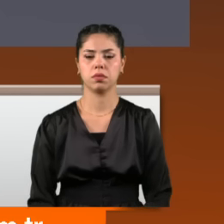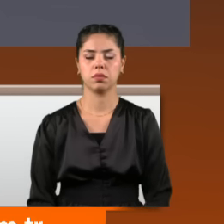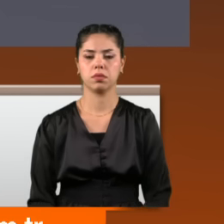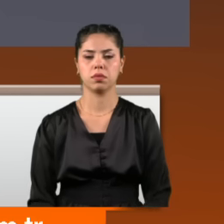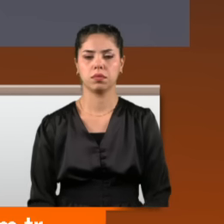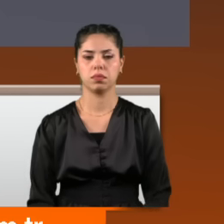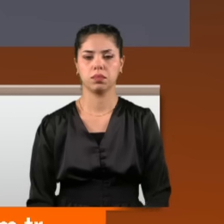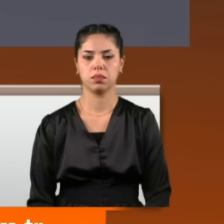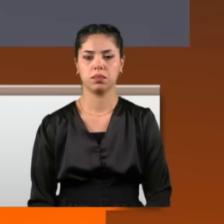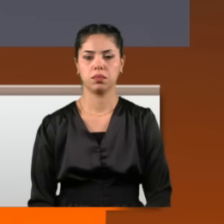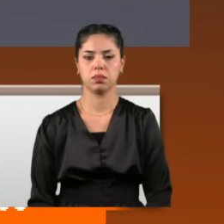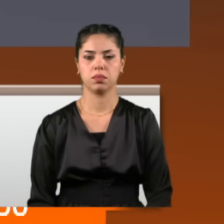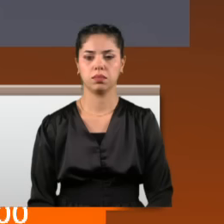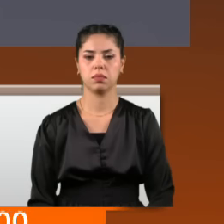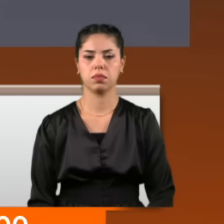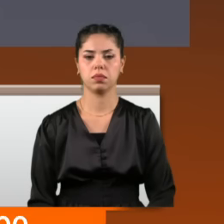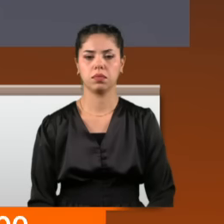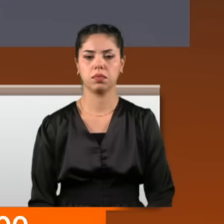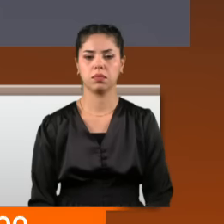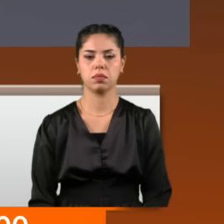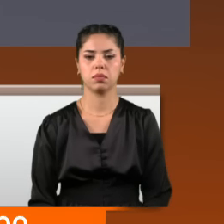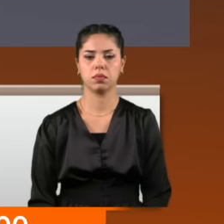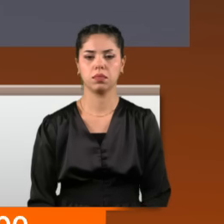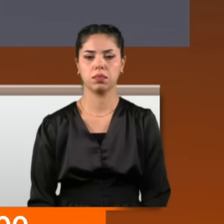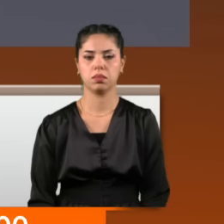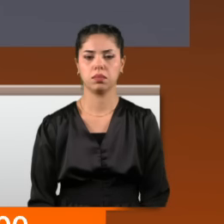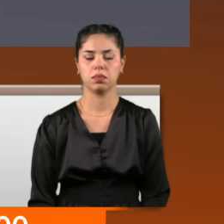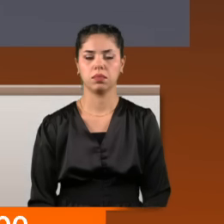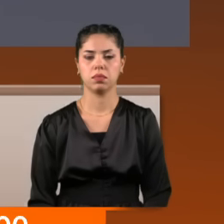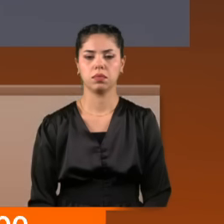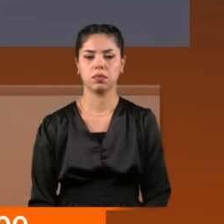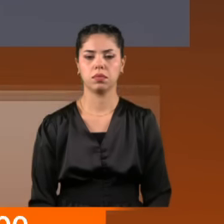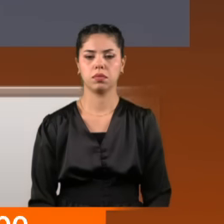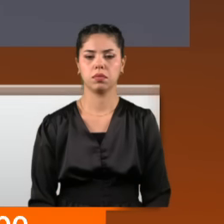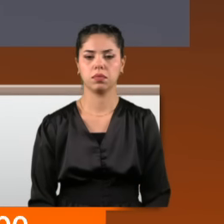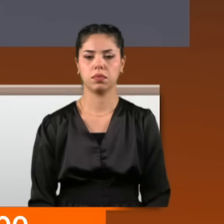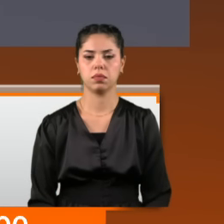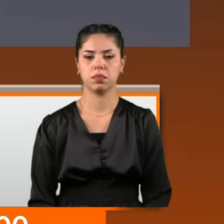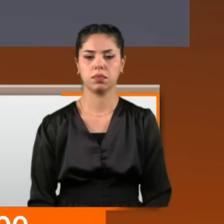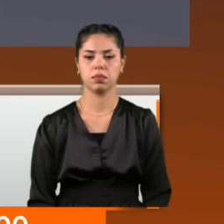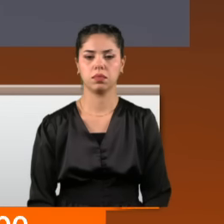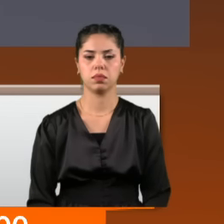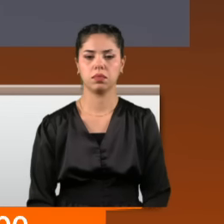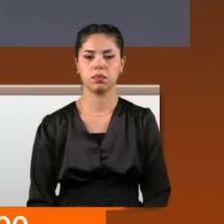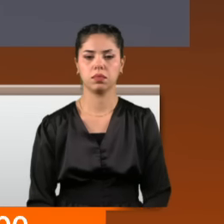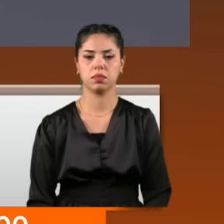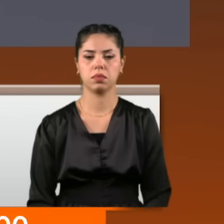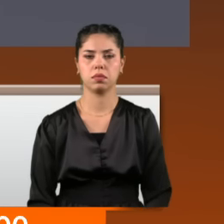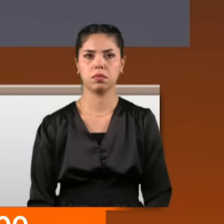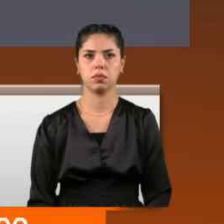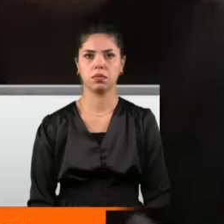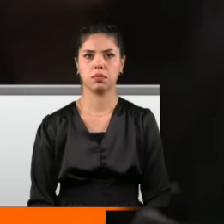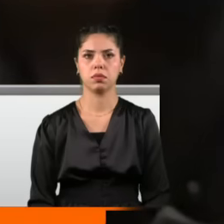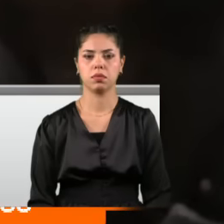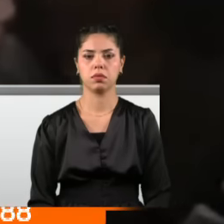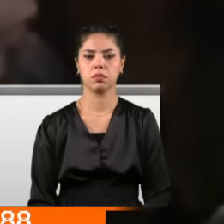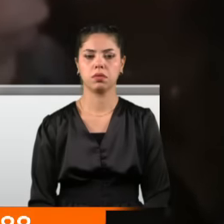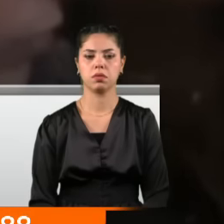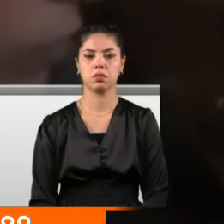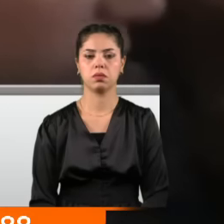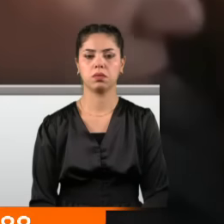çocuk doktoru olarak çalışmaya başladı. Kendisini öyle tanıyorum. Fırat Sarı'nın diğer sorumlu hemşirelere verdiği motivasyon ödemelerinden de aldım.